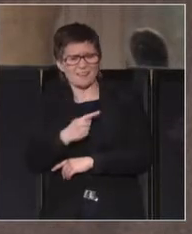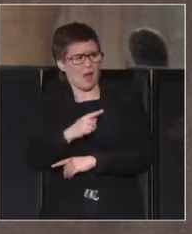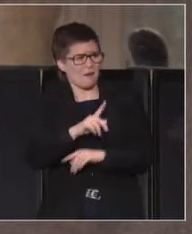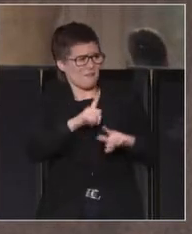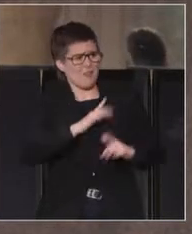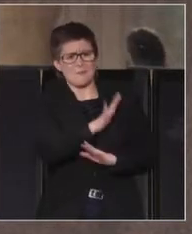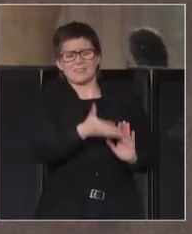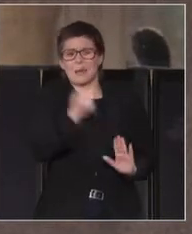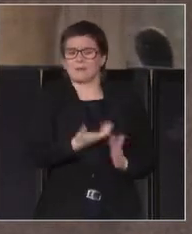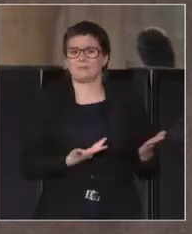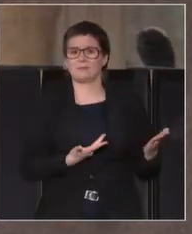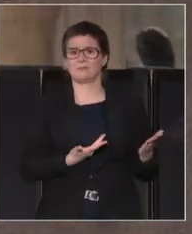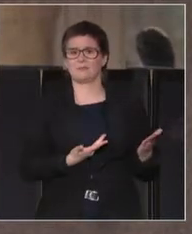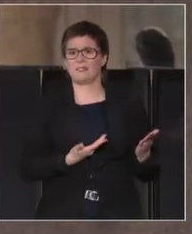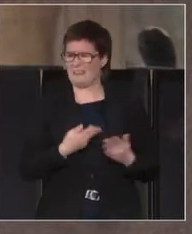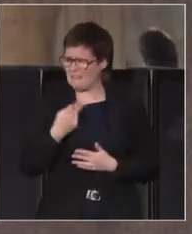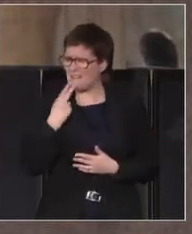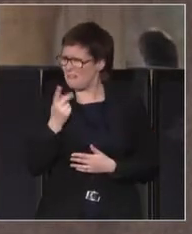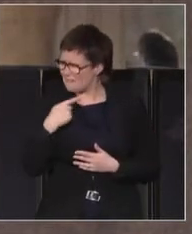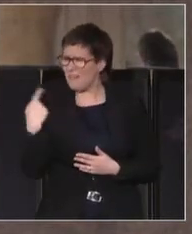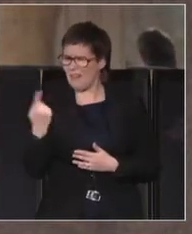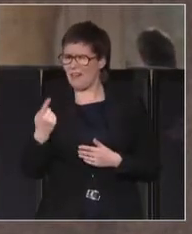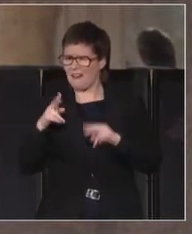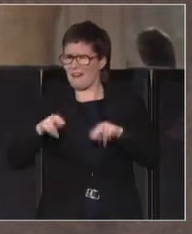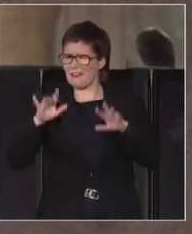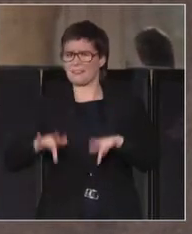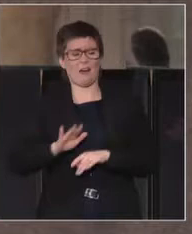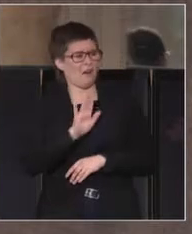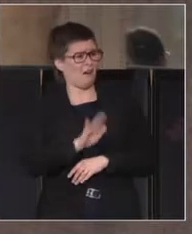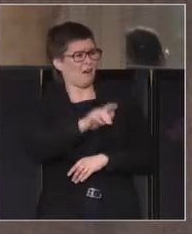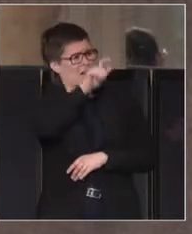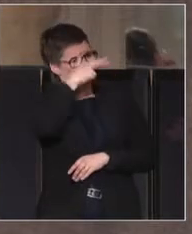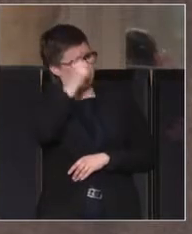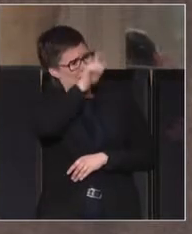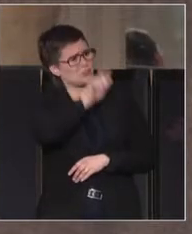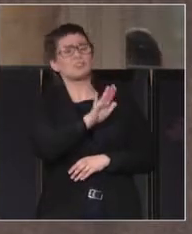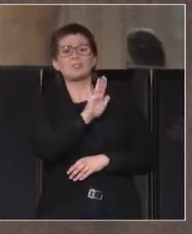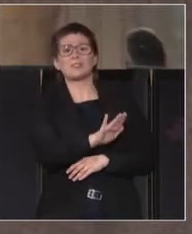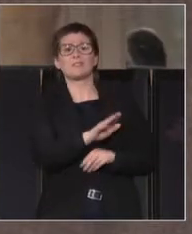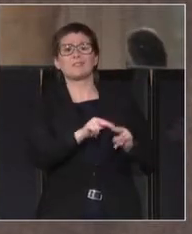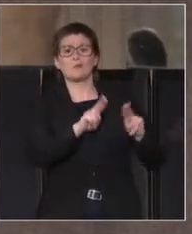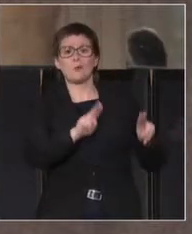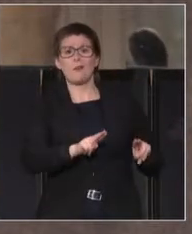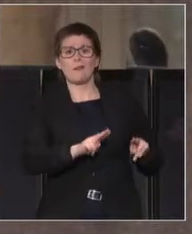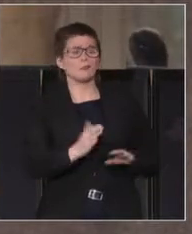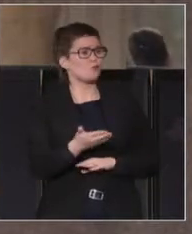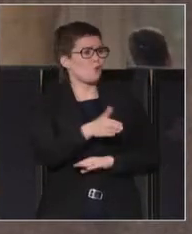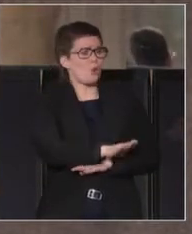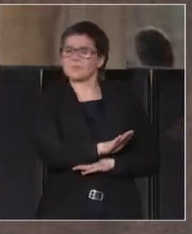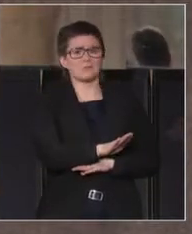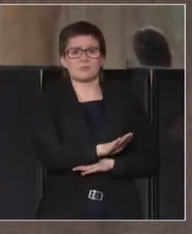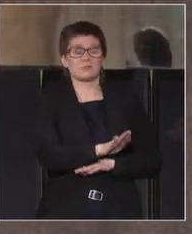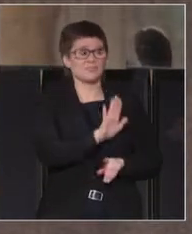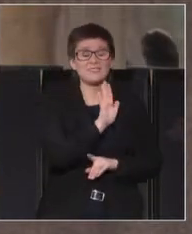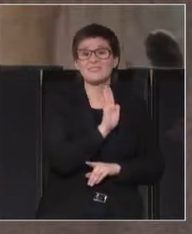Wer hat das Recht, jemandem das Privileg zu verwehren, eines natürlichen Todes zu sterben? Denn bei ihm hat